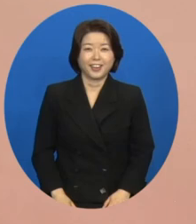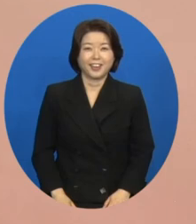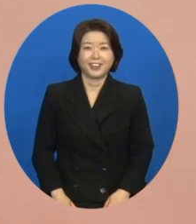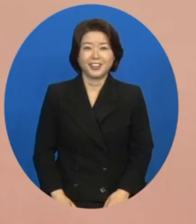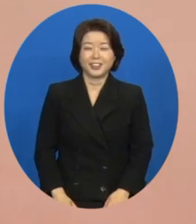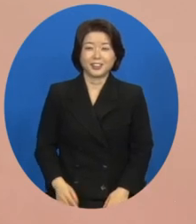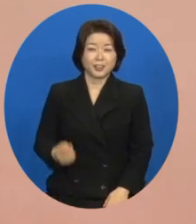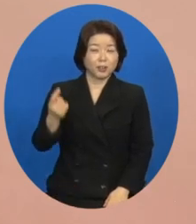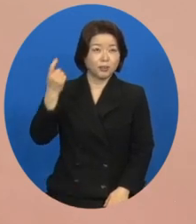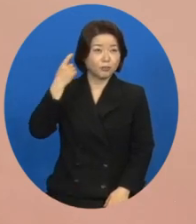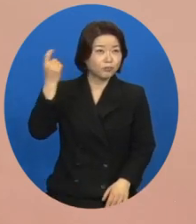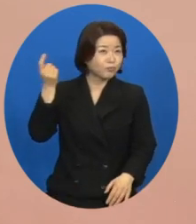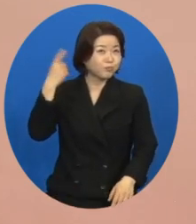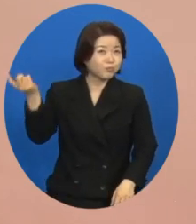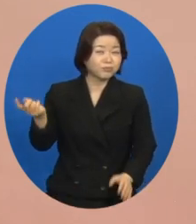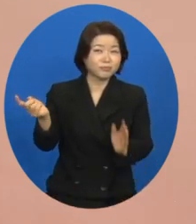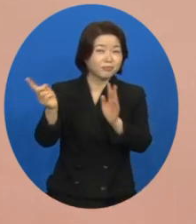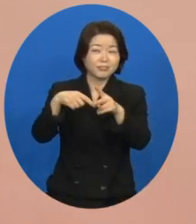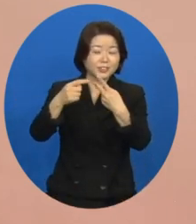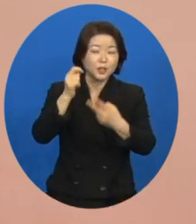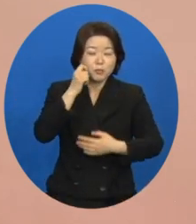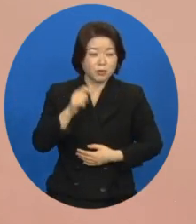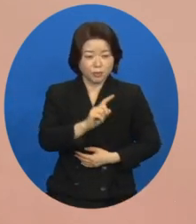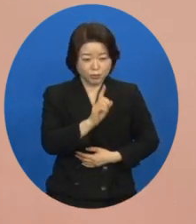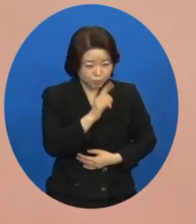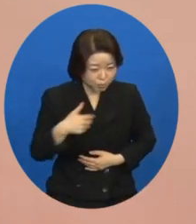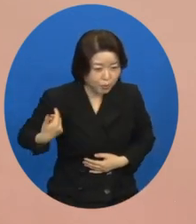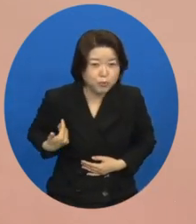못 알아듣겠다는 게 그게 뭔지를 못 알아들었대요.